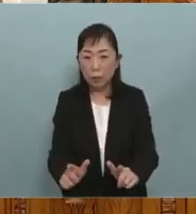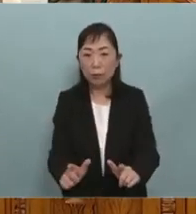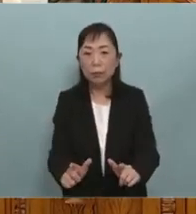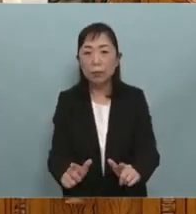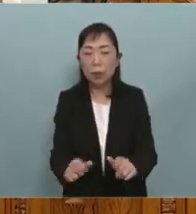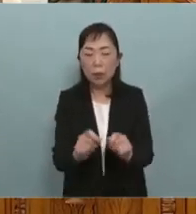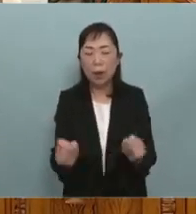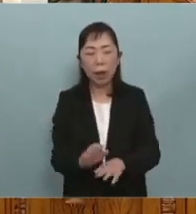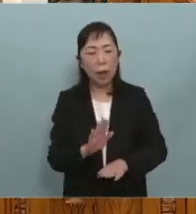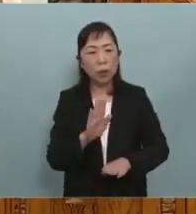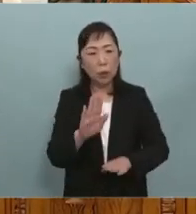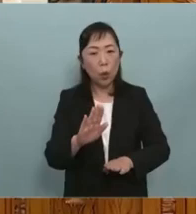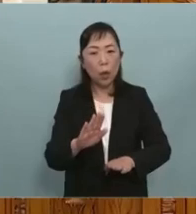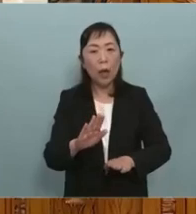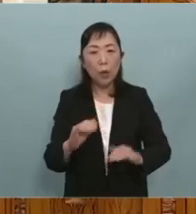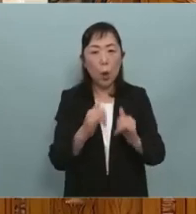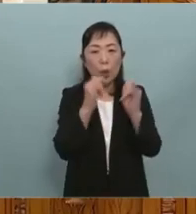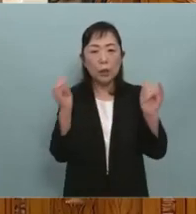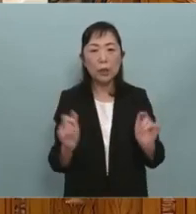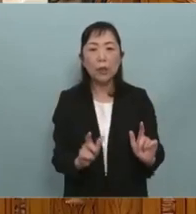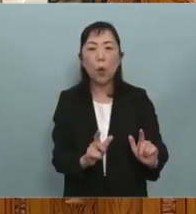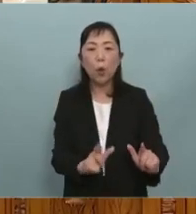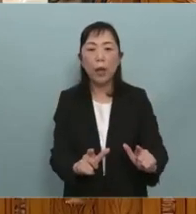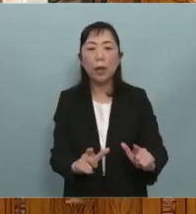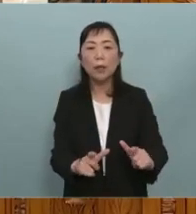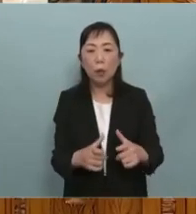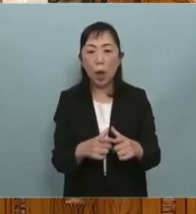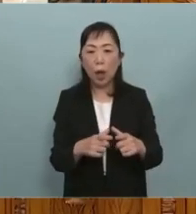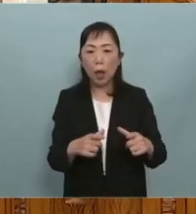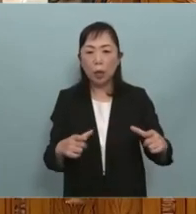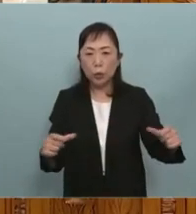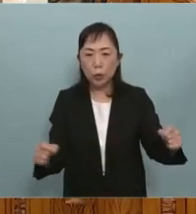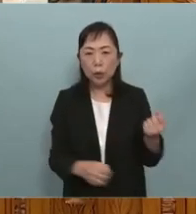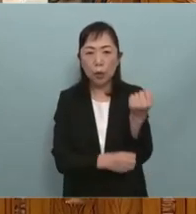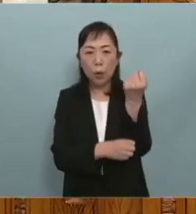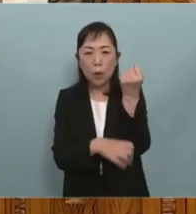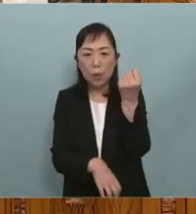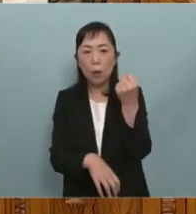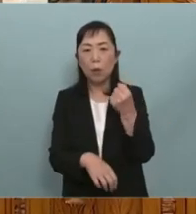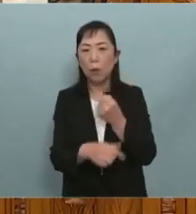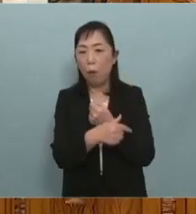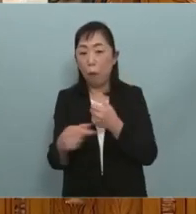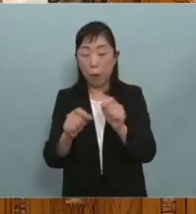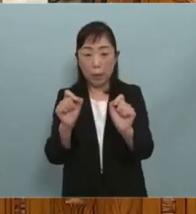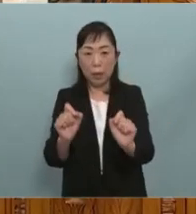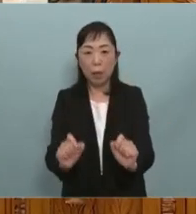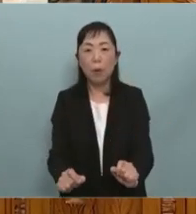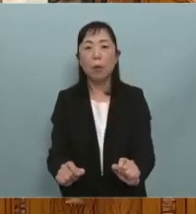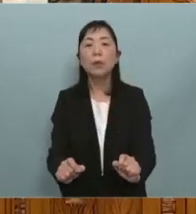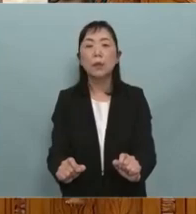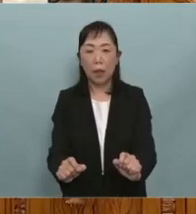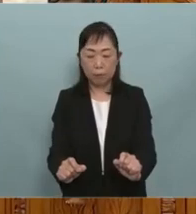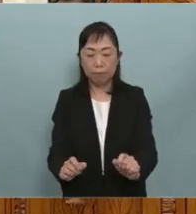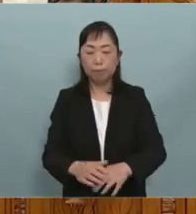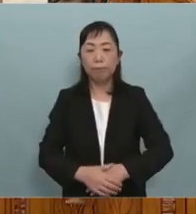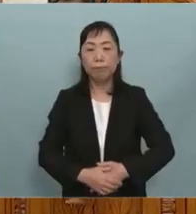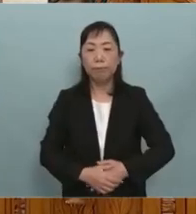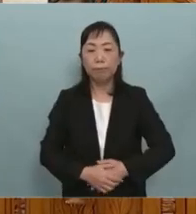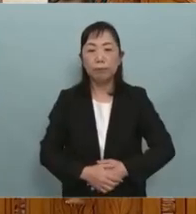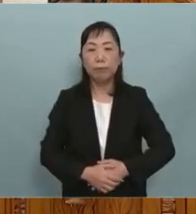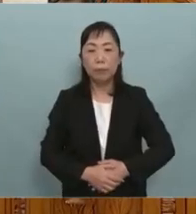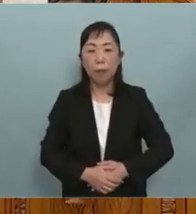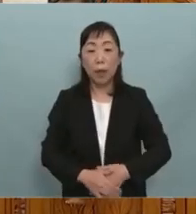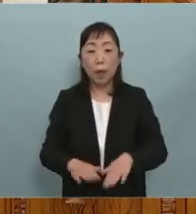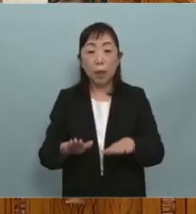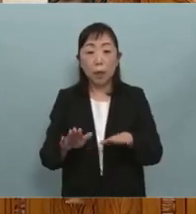結果生ずる人口現象は国の根幹に関わる課題いわば静かな有事です